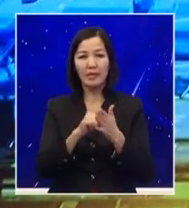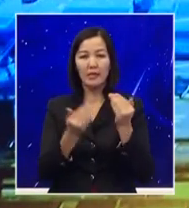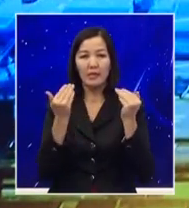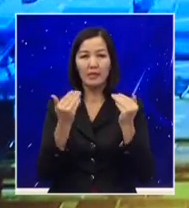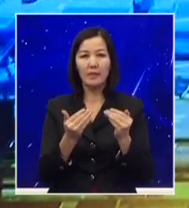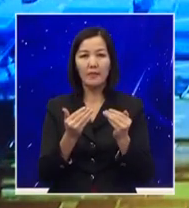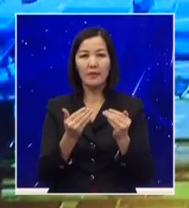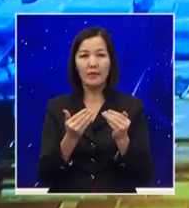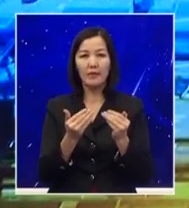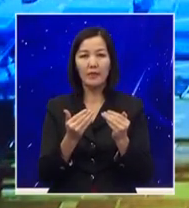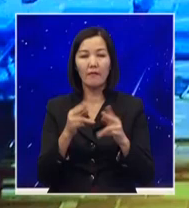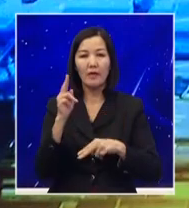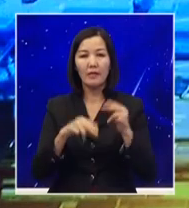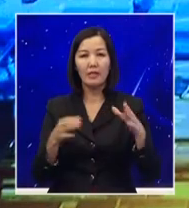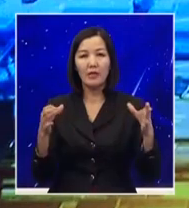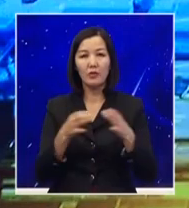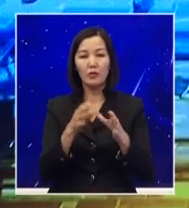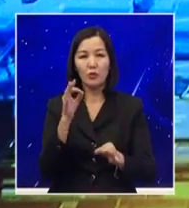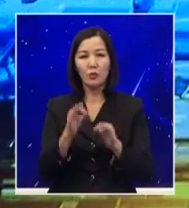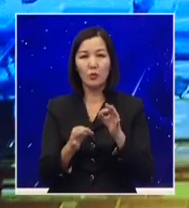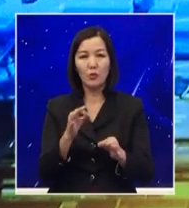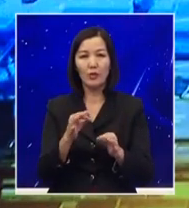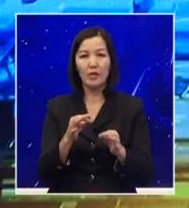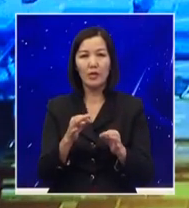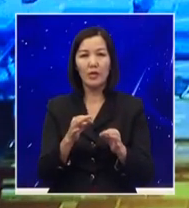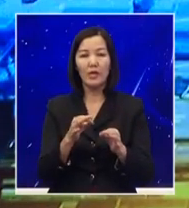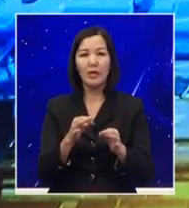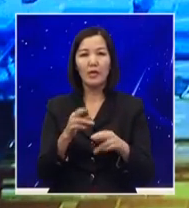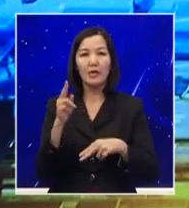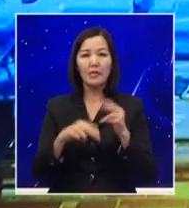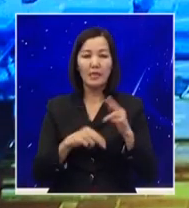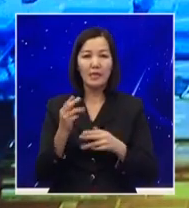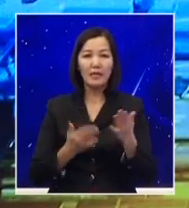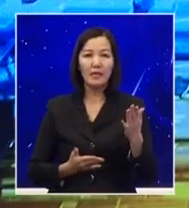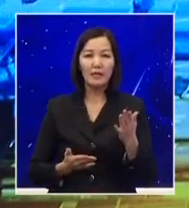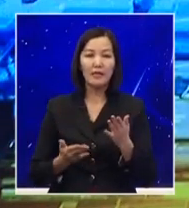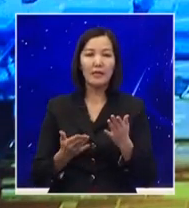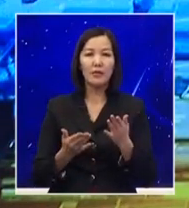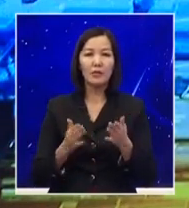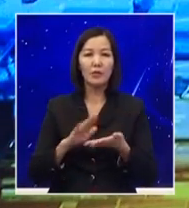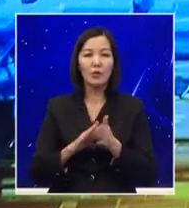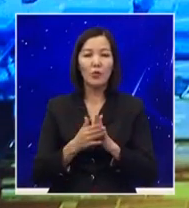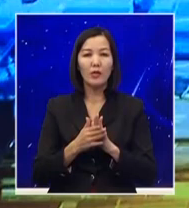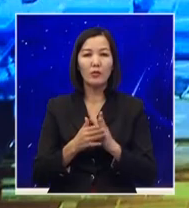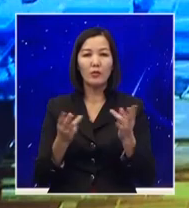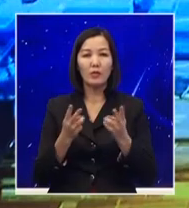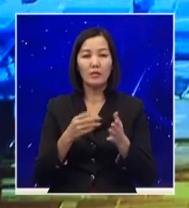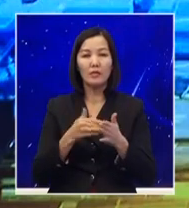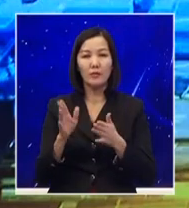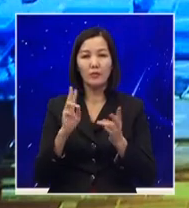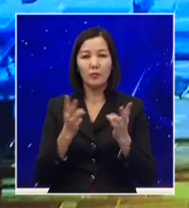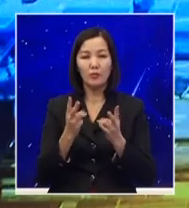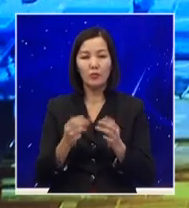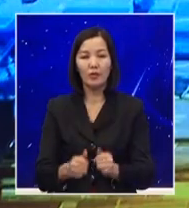Теперь недобросовестных подрядчиков ждет суд. Как нерадивые строители собираются выправлять ситуацию, узнаем из